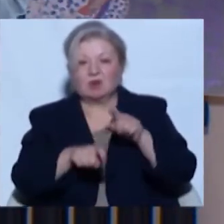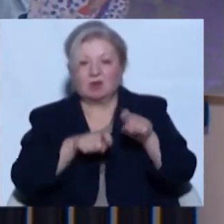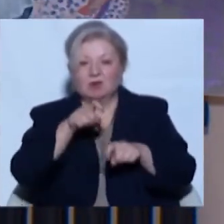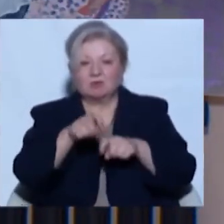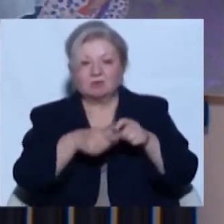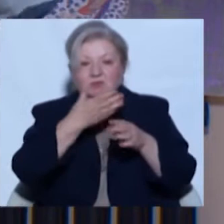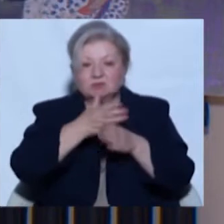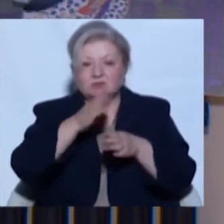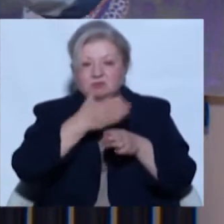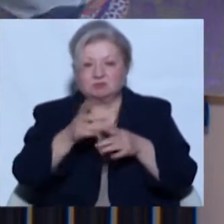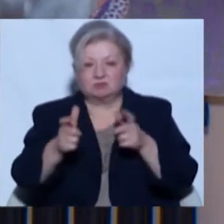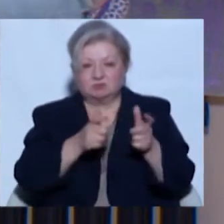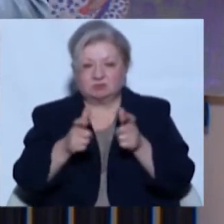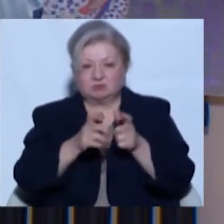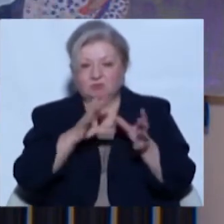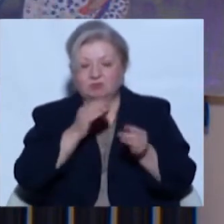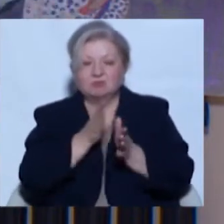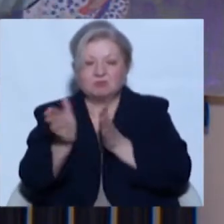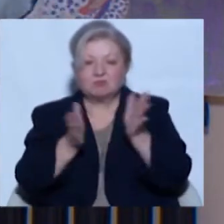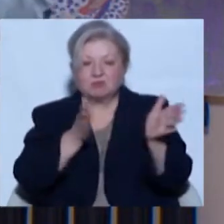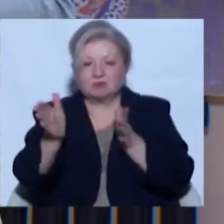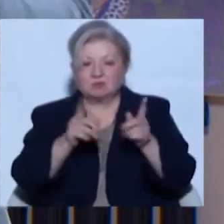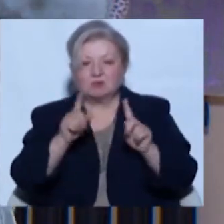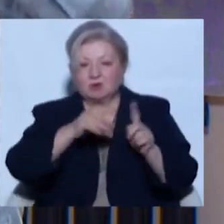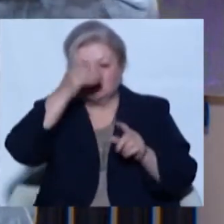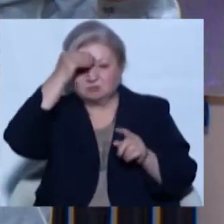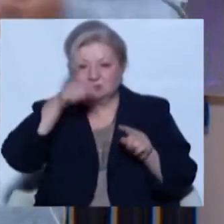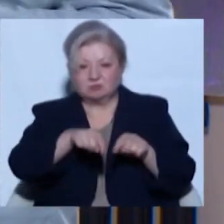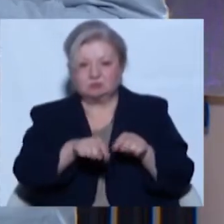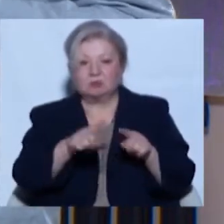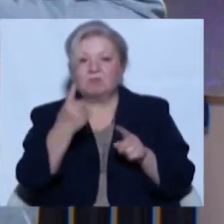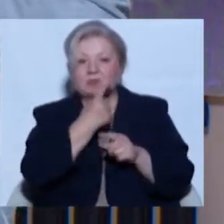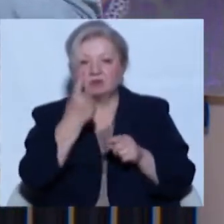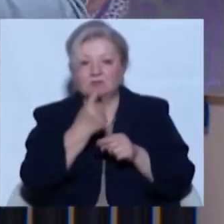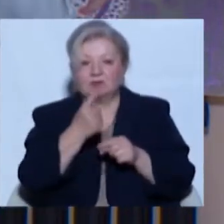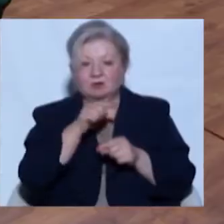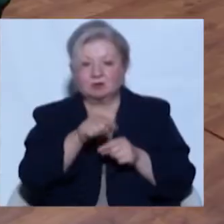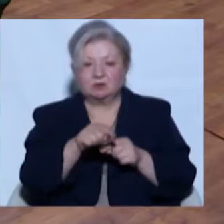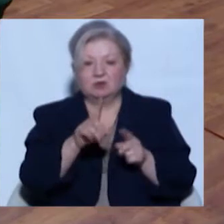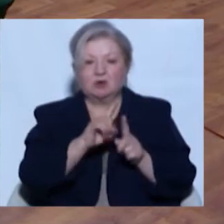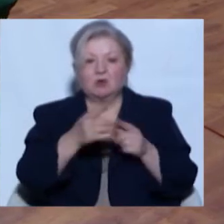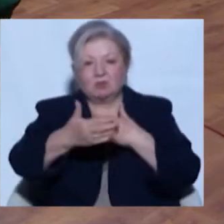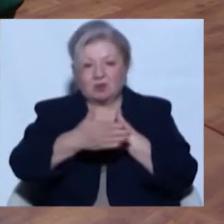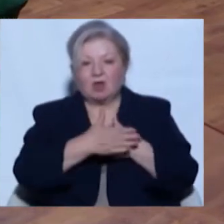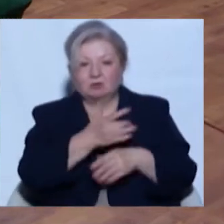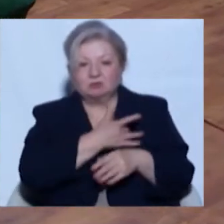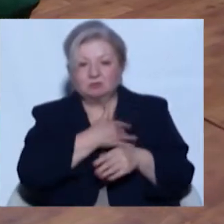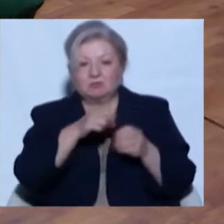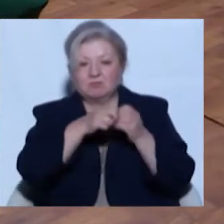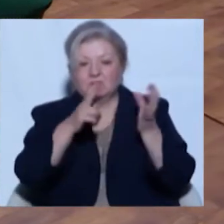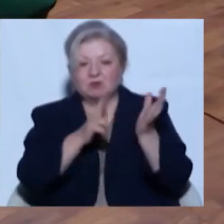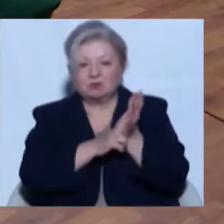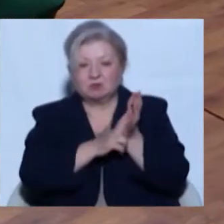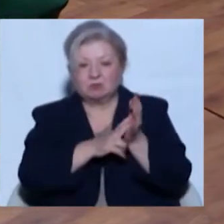იყო მოსაგვარებელი ყველა მიმართულებით. რას გულისხმობთ ახლა ამაში? პირველი ის, რომ დაახლოებით მე-18